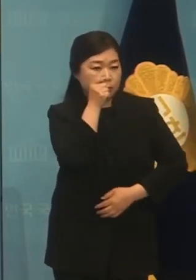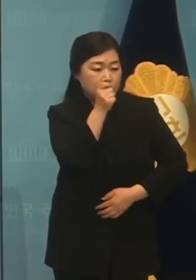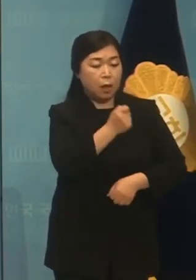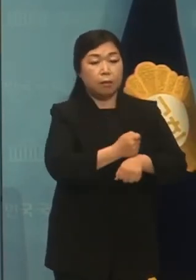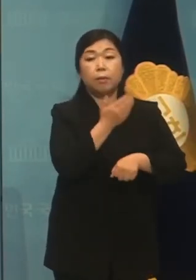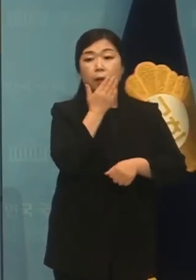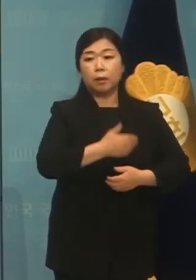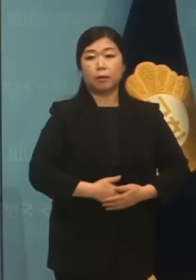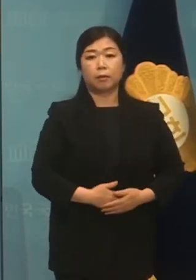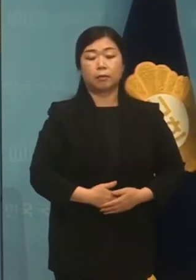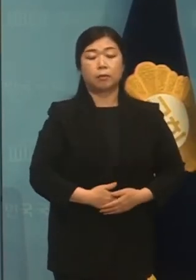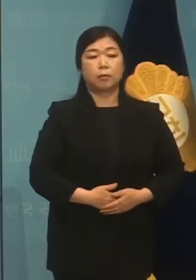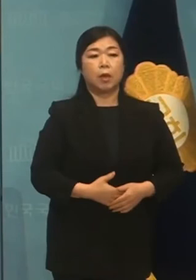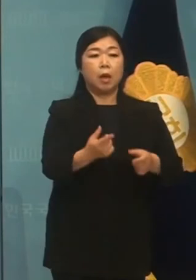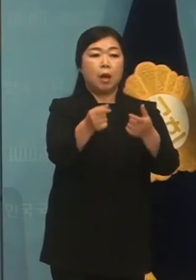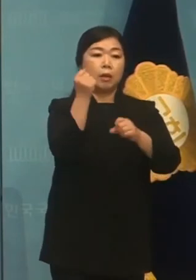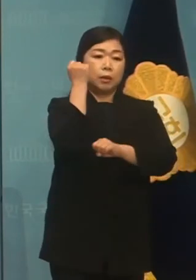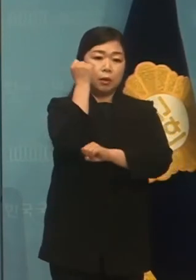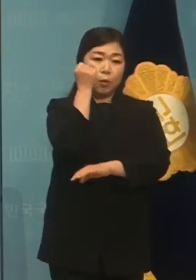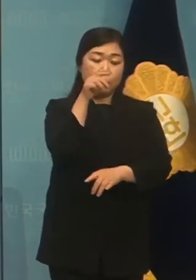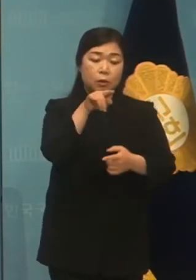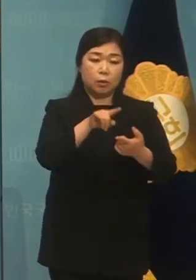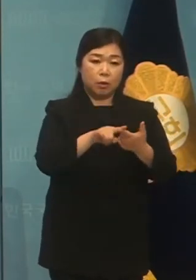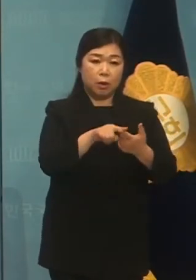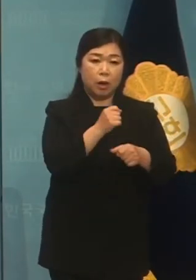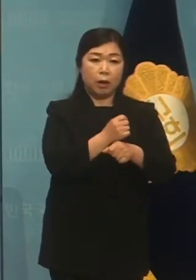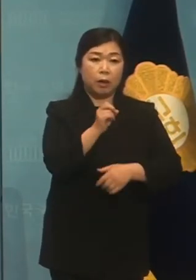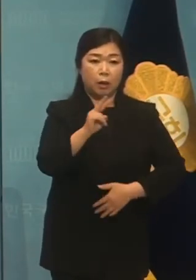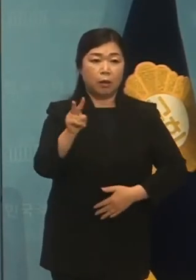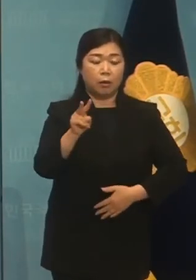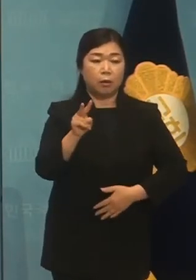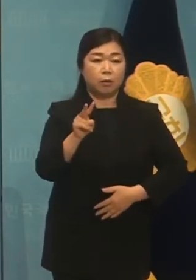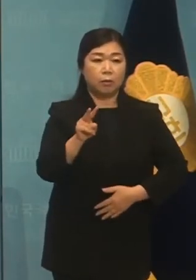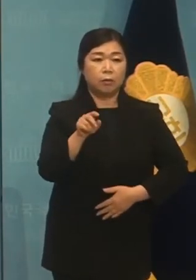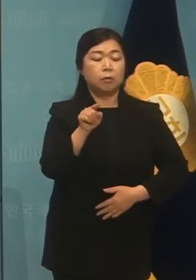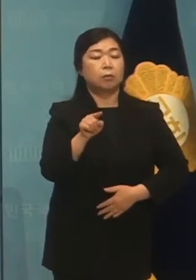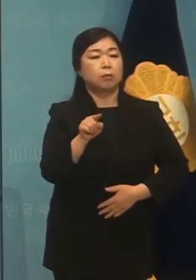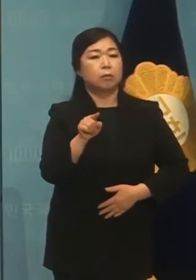거죠. 이런 기본적인 거를 해야, 그래야